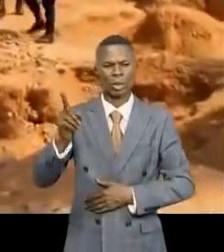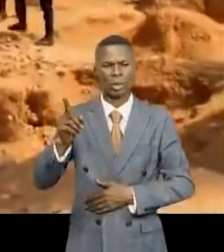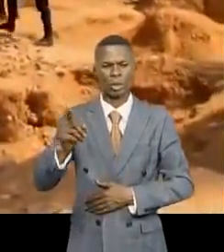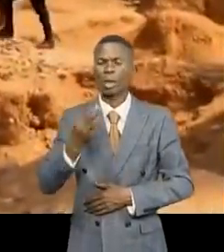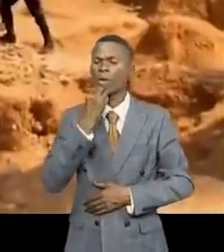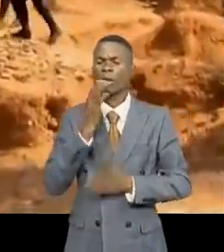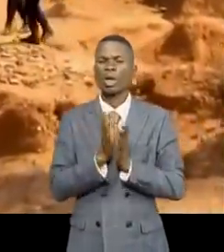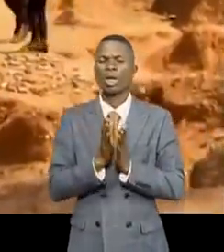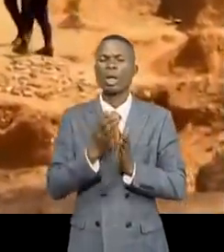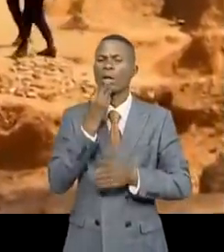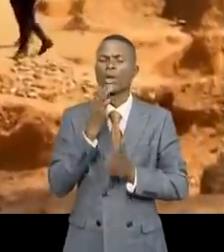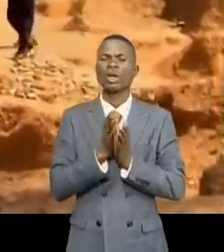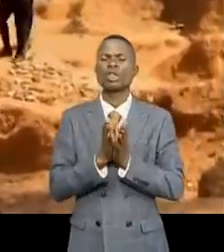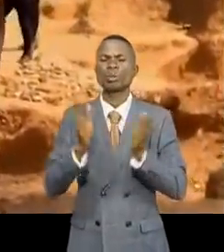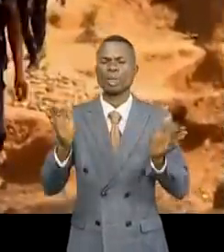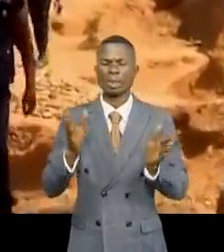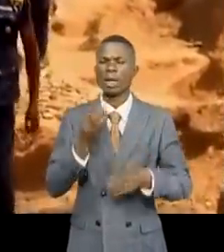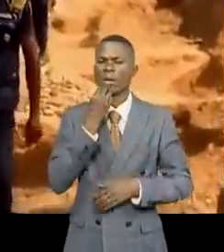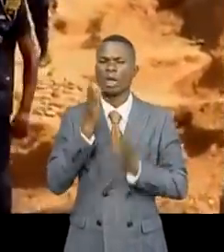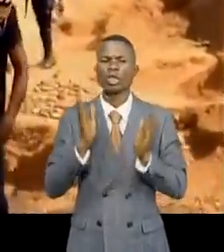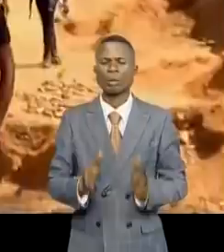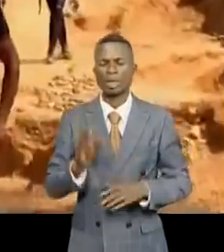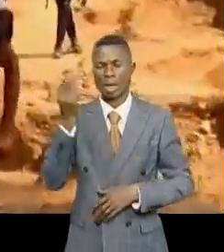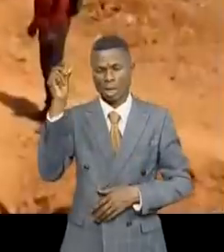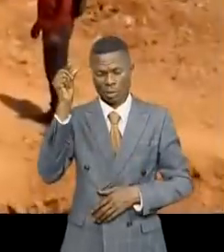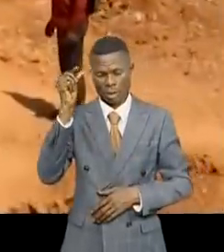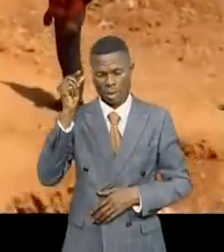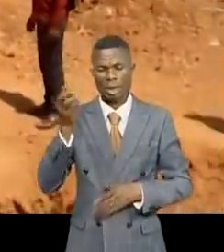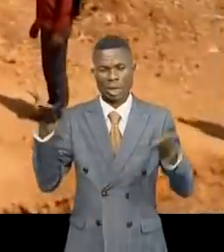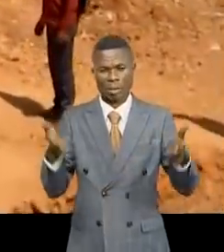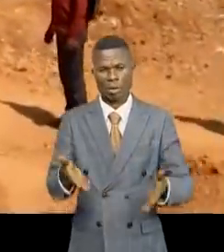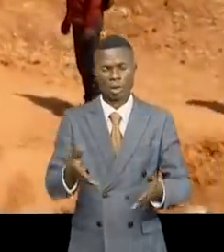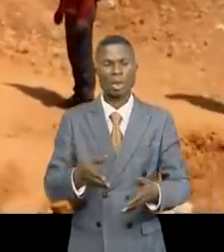inspecteurs de mines qui doivent faire respecter cette décision.